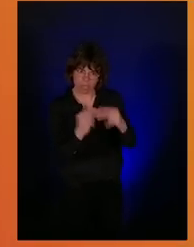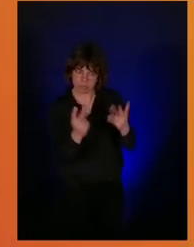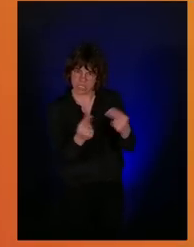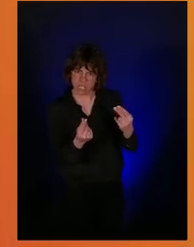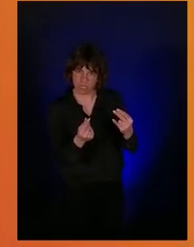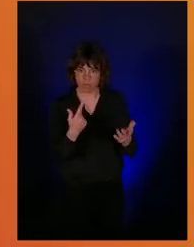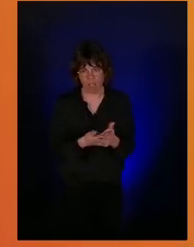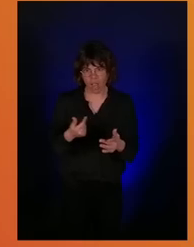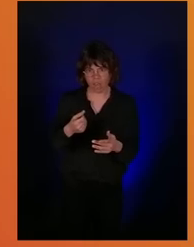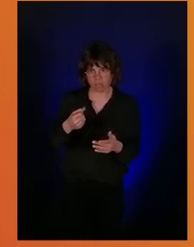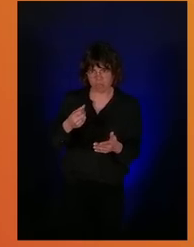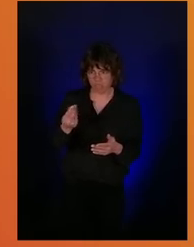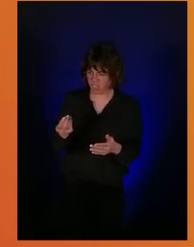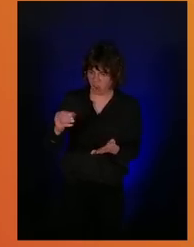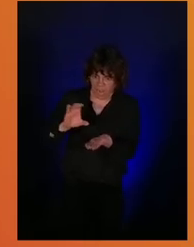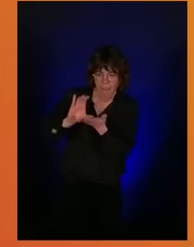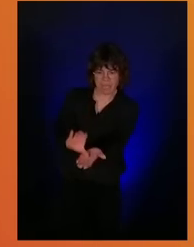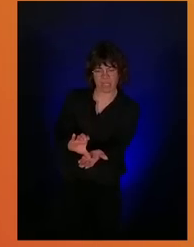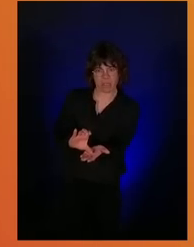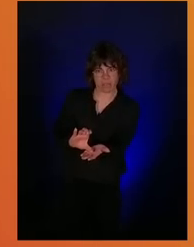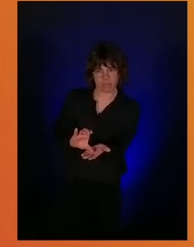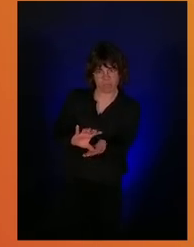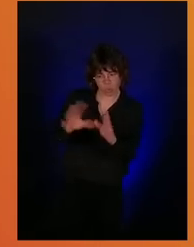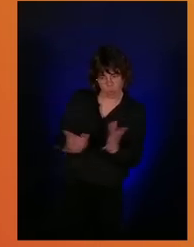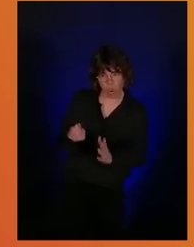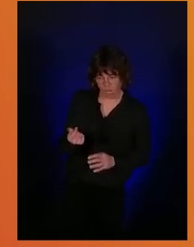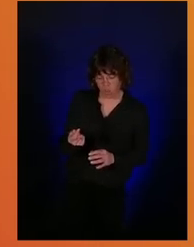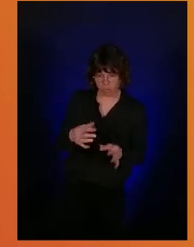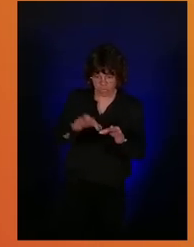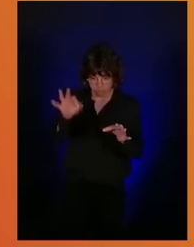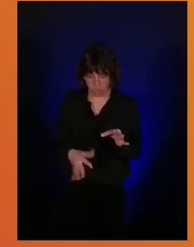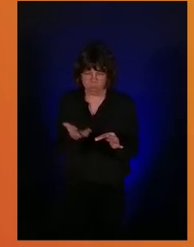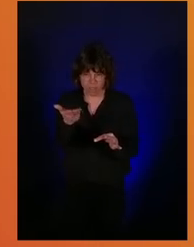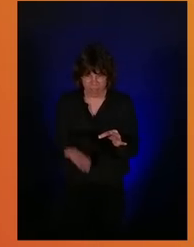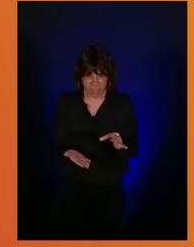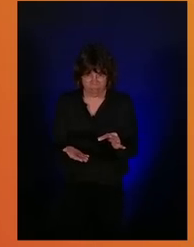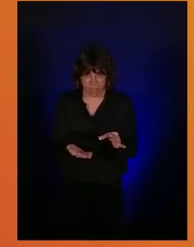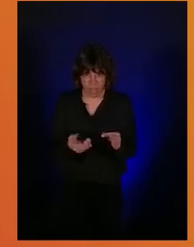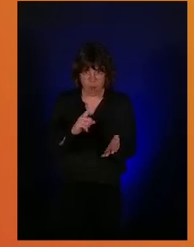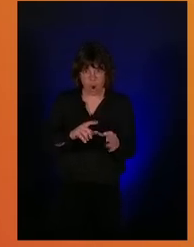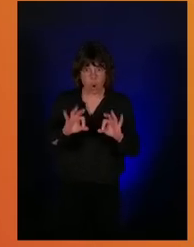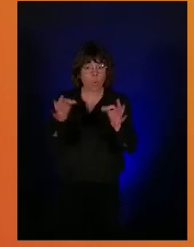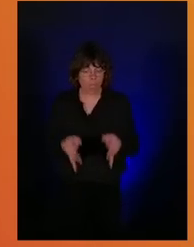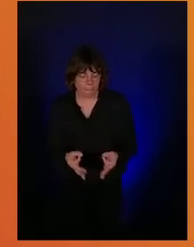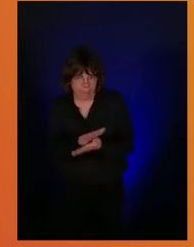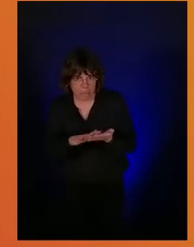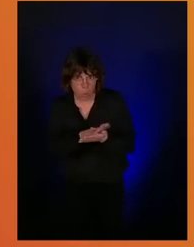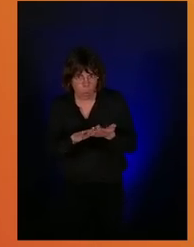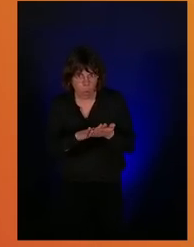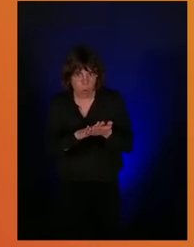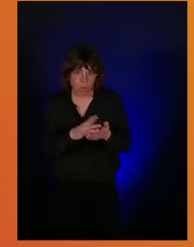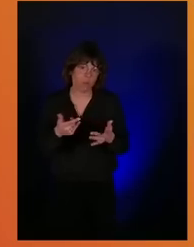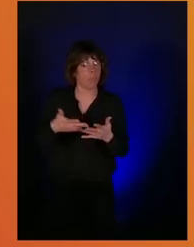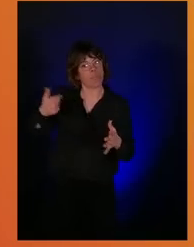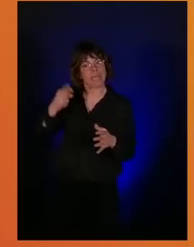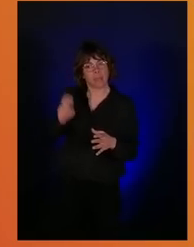que de capitaliser l'argent des cotisations sur le compte de résultat, qui est un résultat comptable. Excusez-moi, hein, je n'ai pas pris la parole depuis le